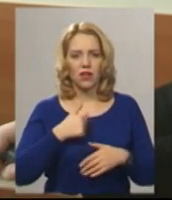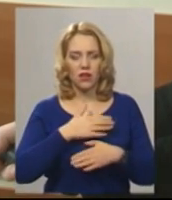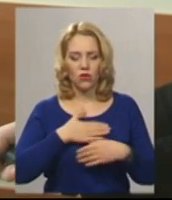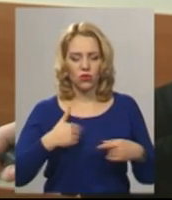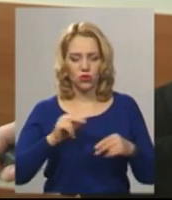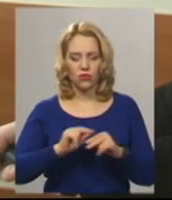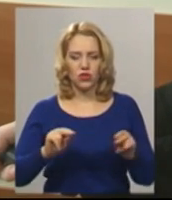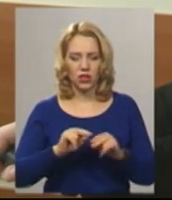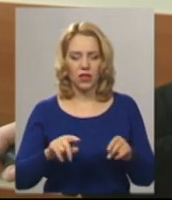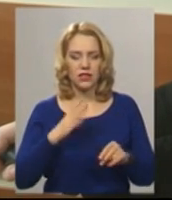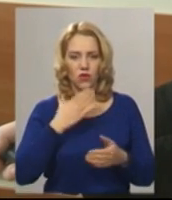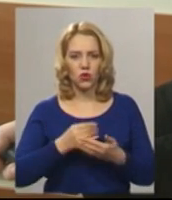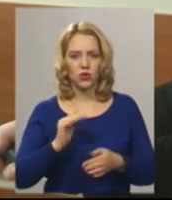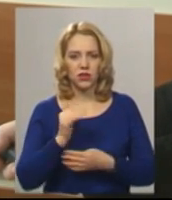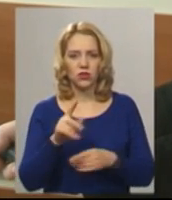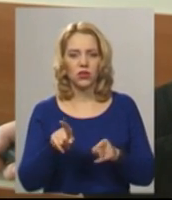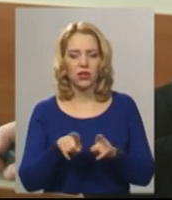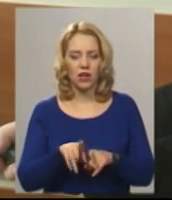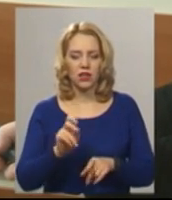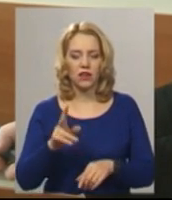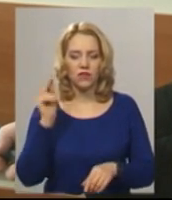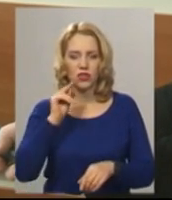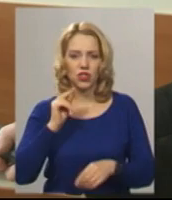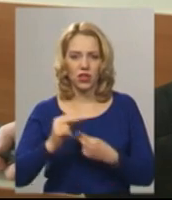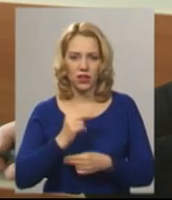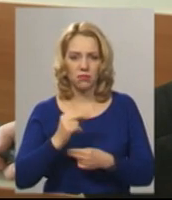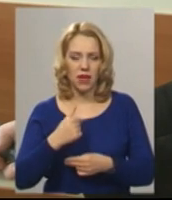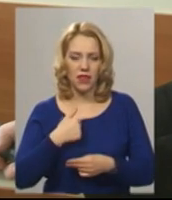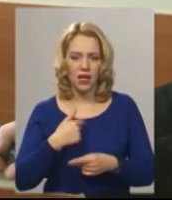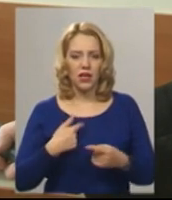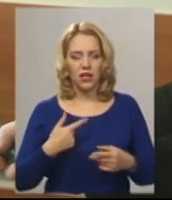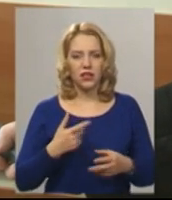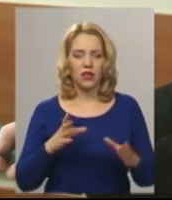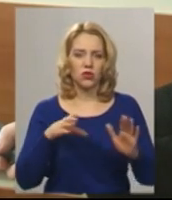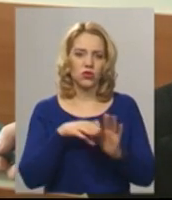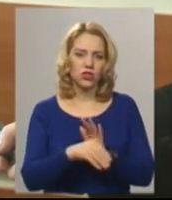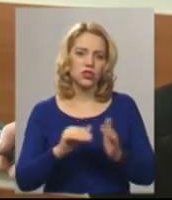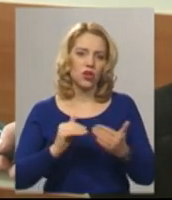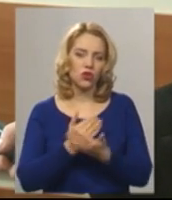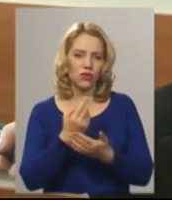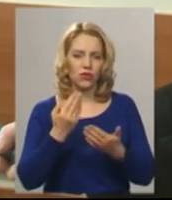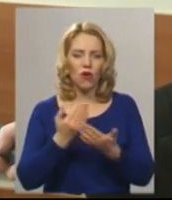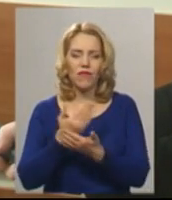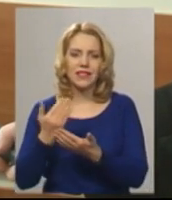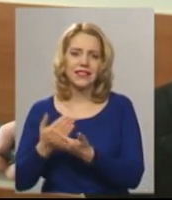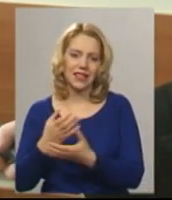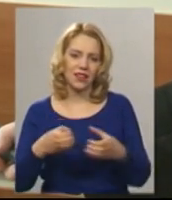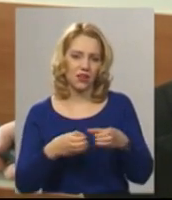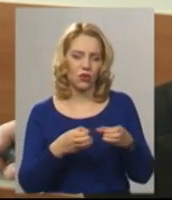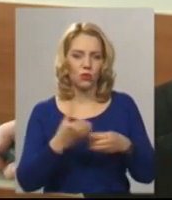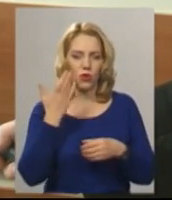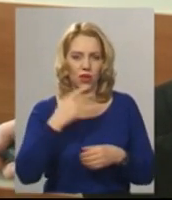як вчили мене. І тоді я долучилася до інноваційних різноманітних творчих груп, яких у місті Львові вже тоді